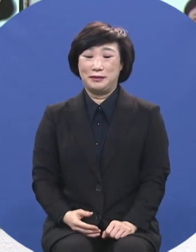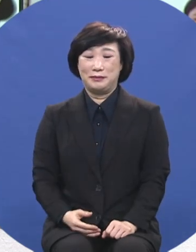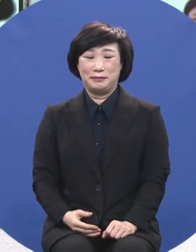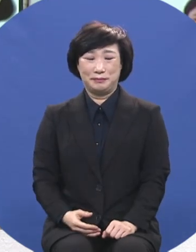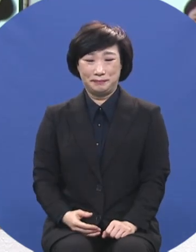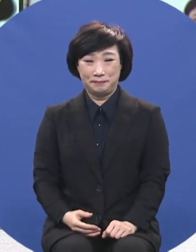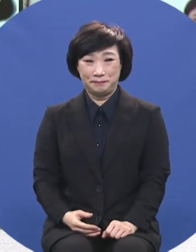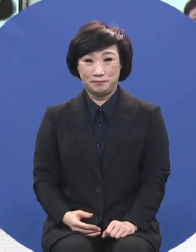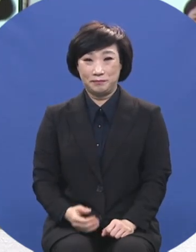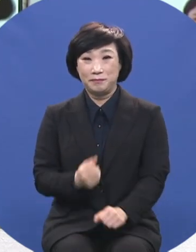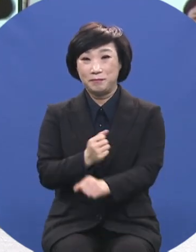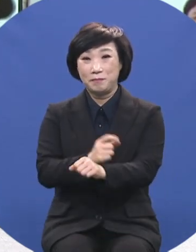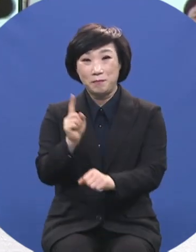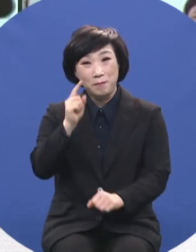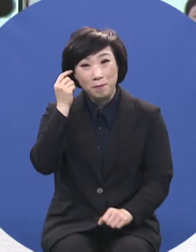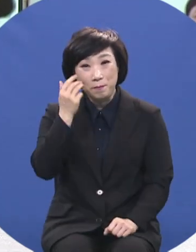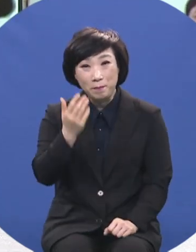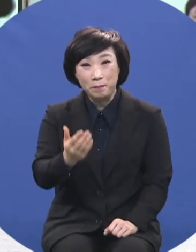공력이?